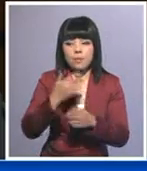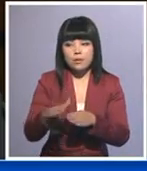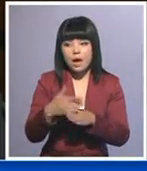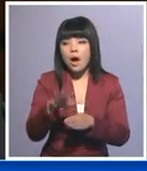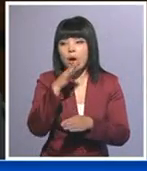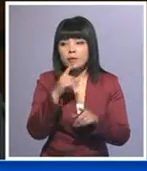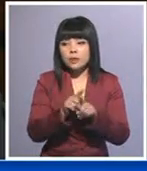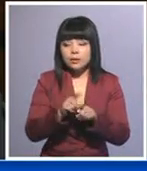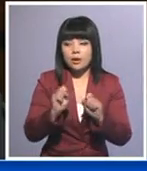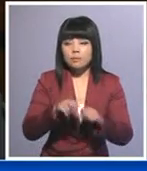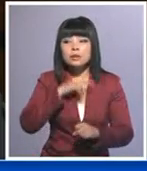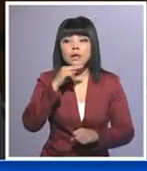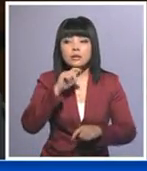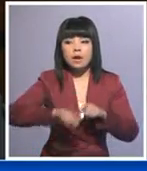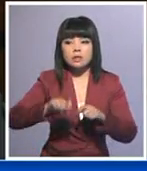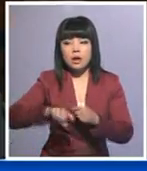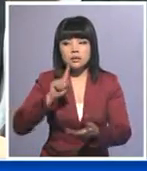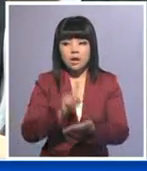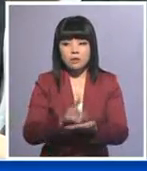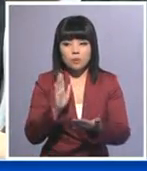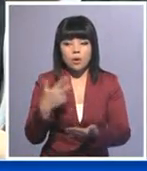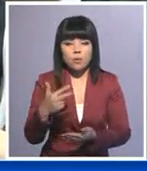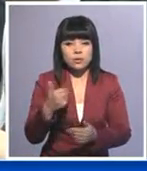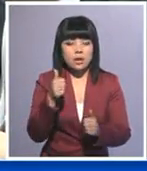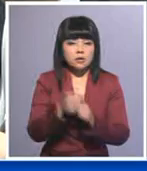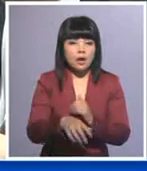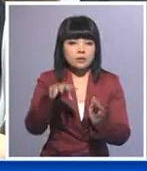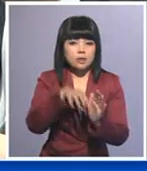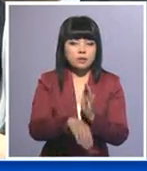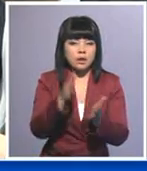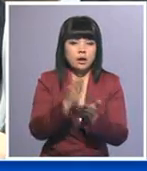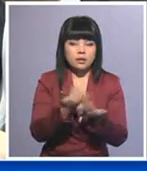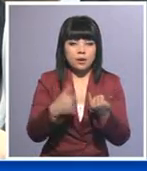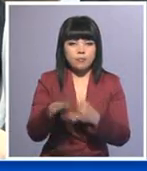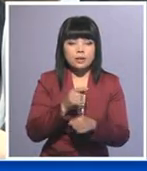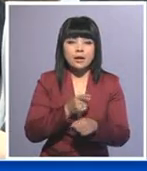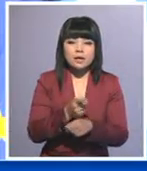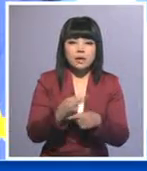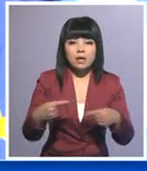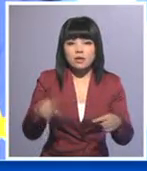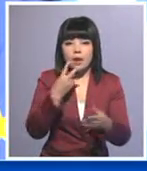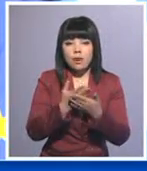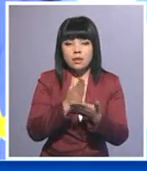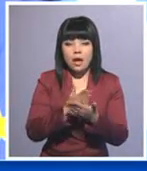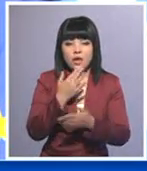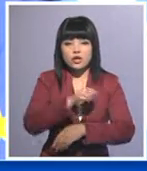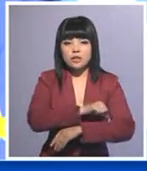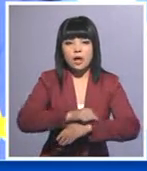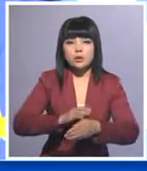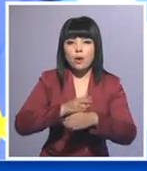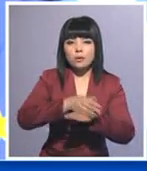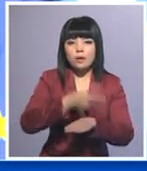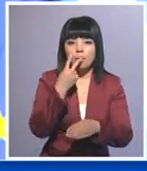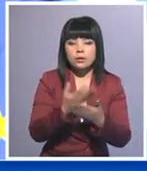ерекше мән беріледі. Өйткені озық 30-дыққа кірген мемлекеттің дәрежесі алдымен осы критерийімен өлшенеді. Бұл тұрғыда шетелдік қонақтар да оң